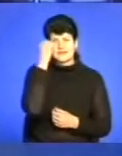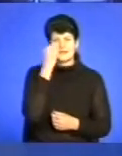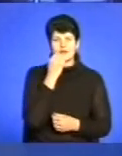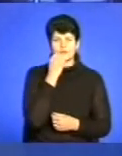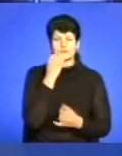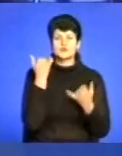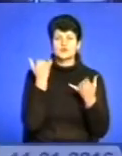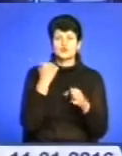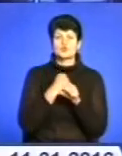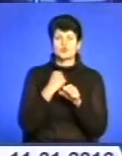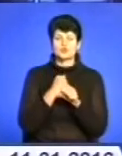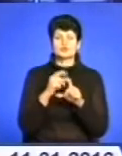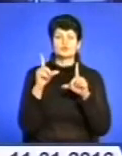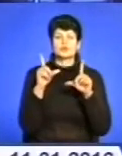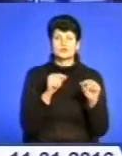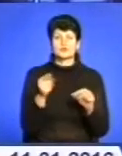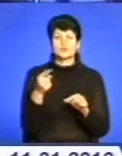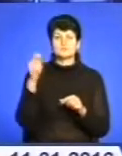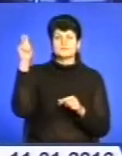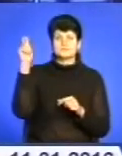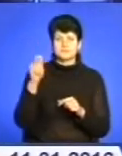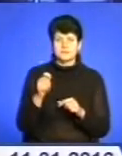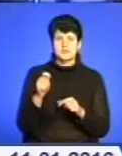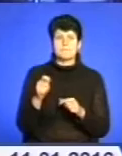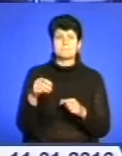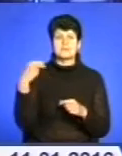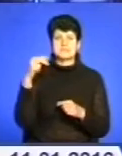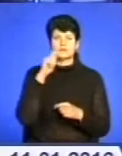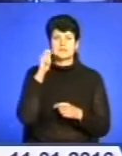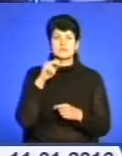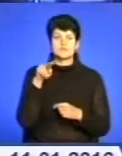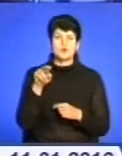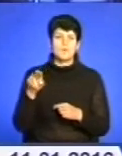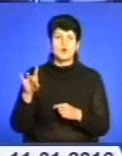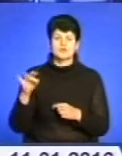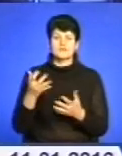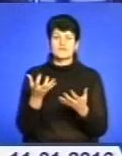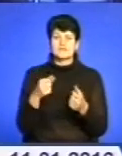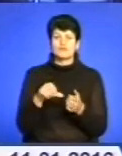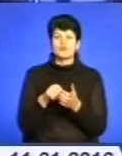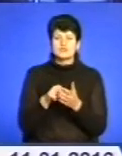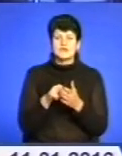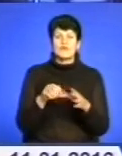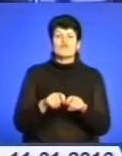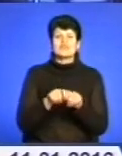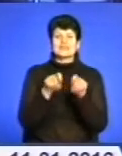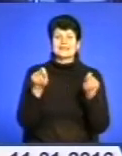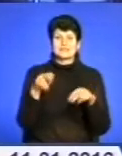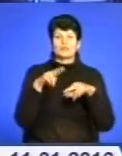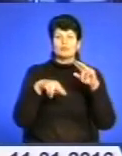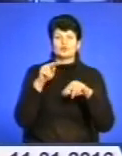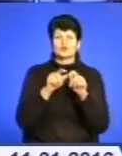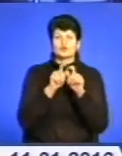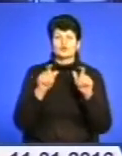Сьогодні з робочою поїздкою на Тернопільщині перебував президент України Петро Порошенко. Він взяв участь у відкритті новозбудованої загальноосвітньої школи у селі